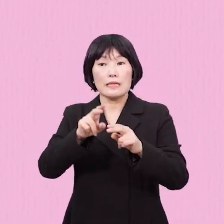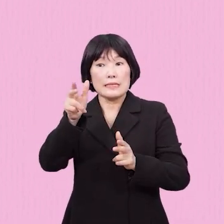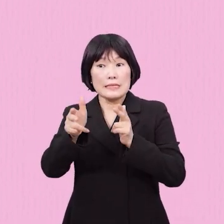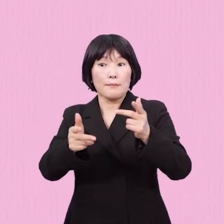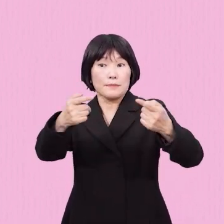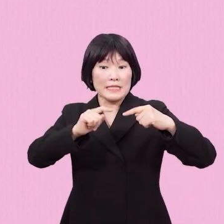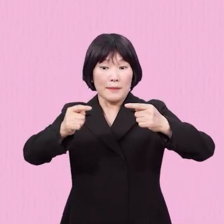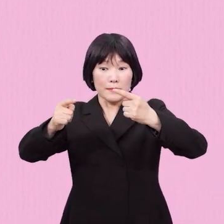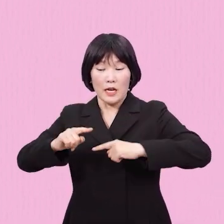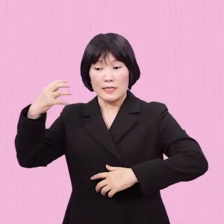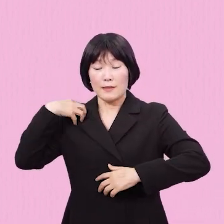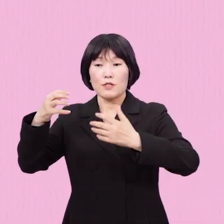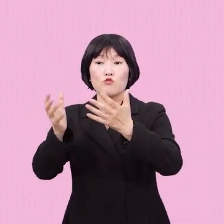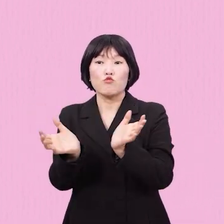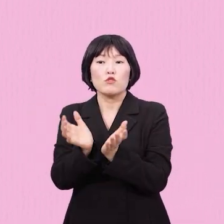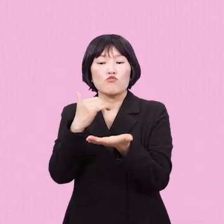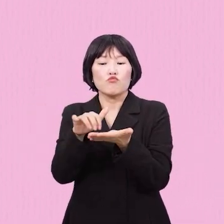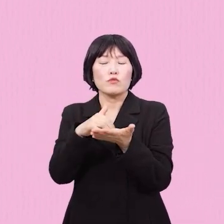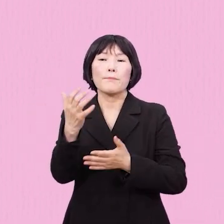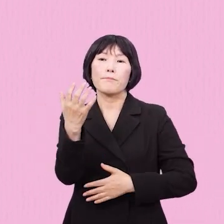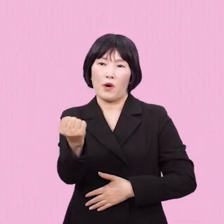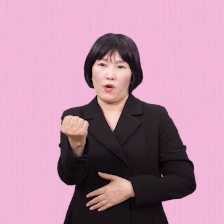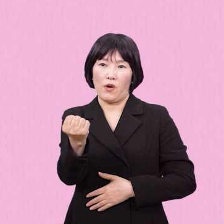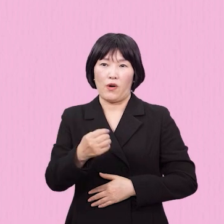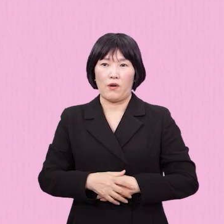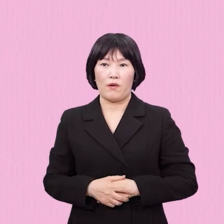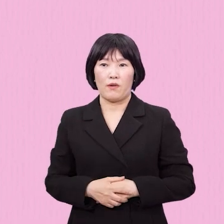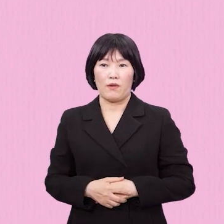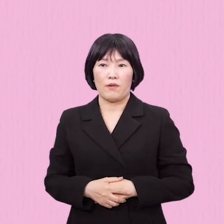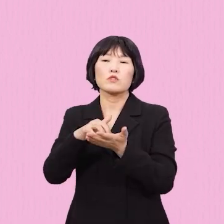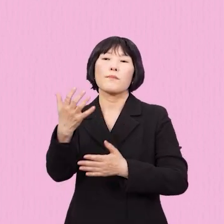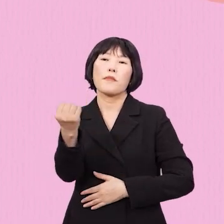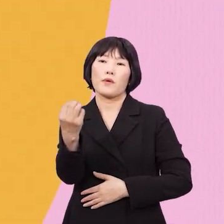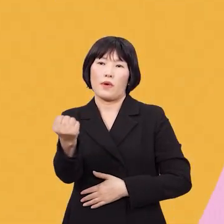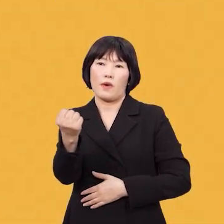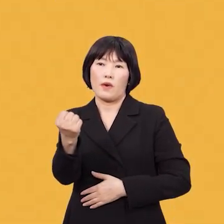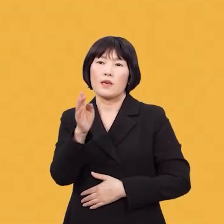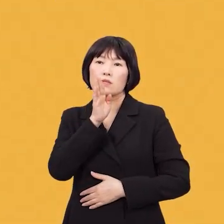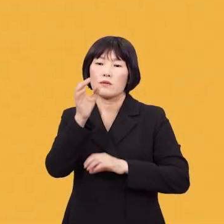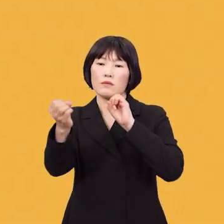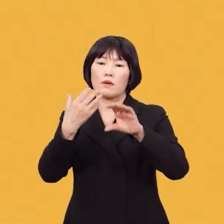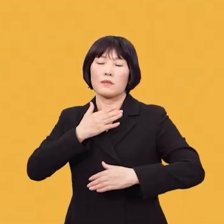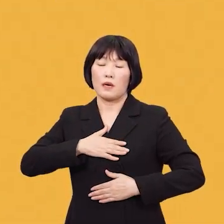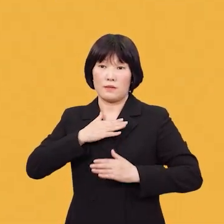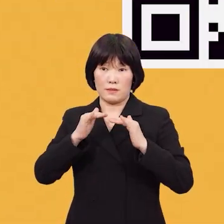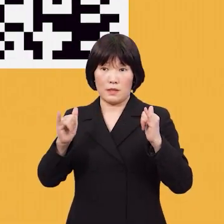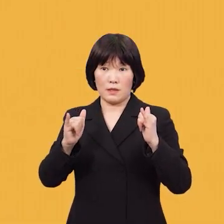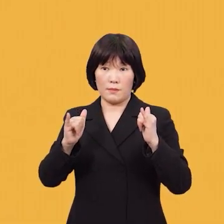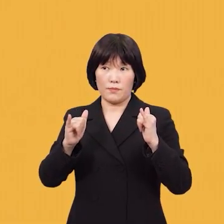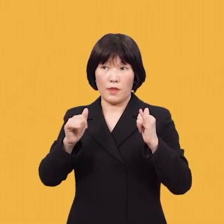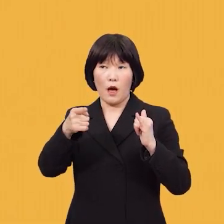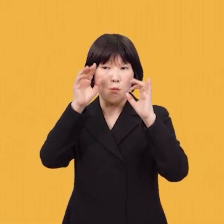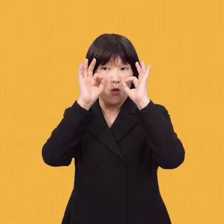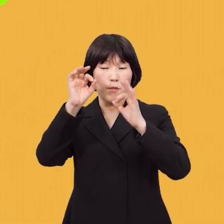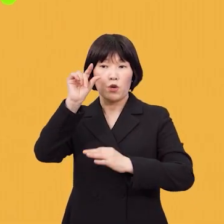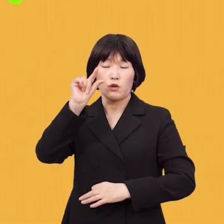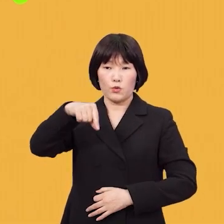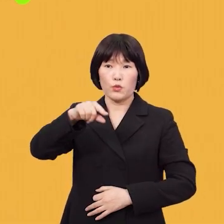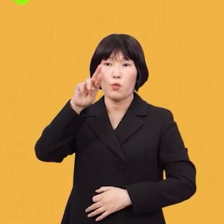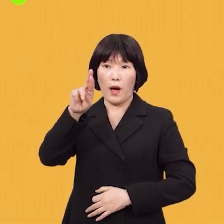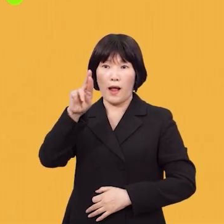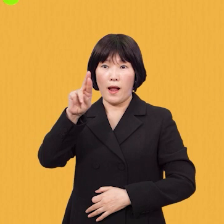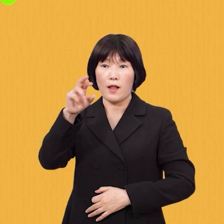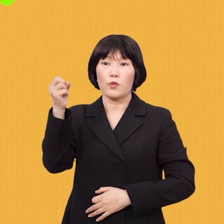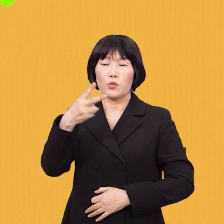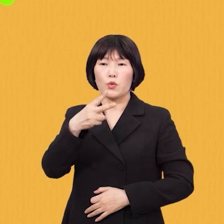일자리 사업에 참여한 총 수행기관의 개수는 몇 개소일까요? 정답을 아시는 분은 화면에 보이는